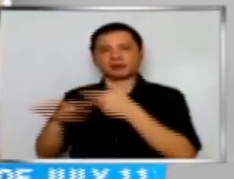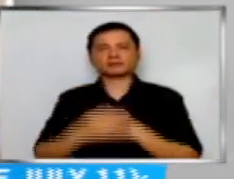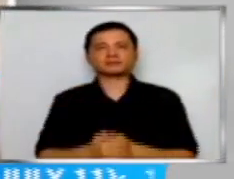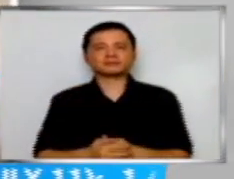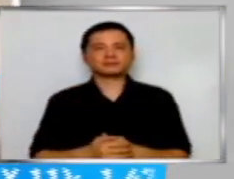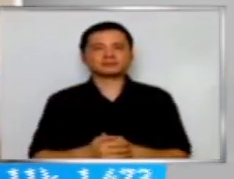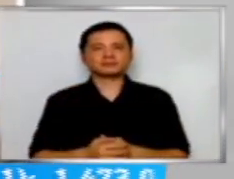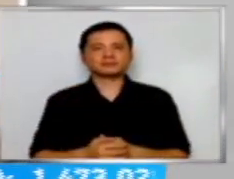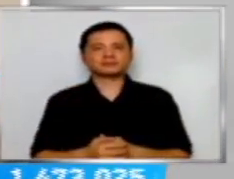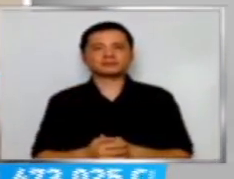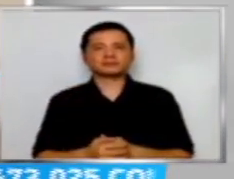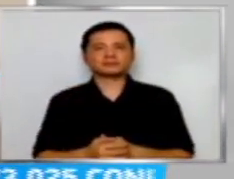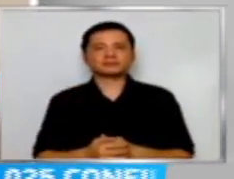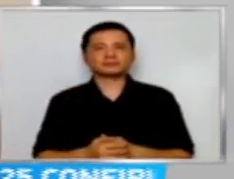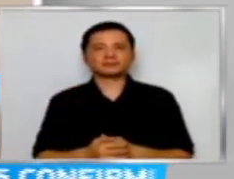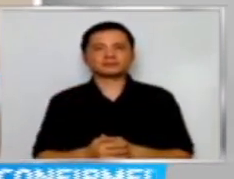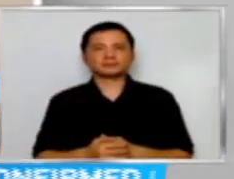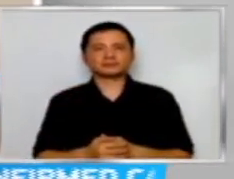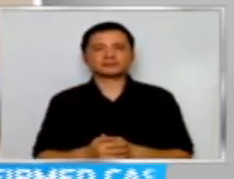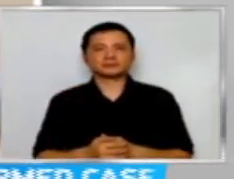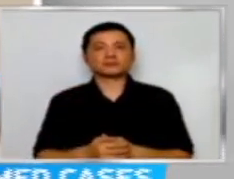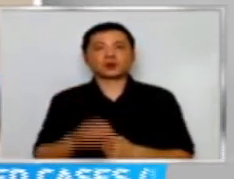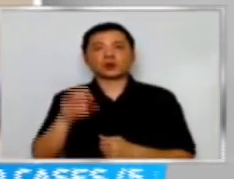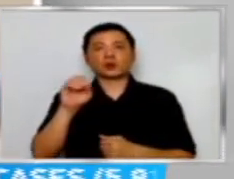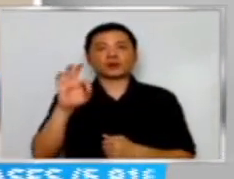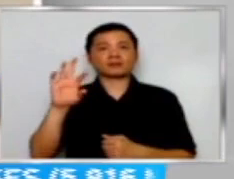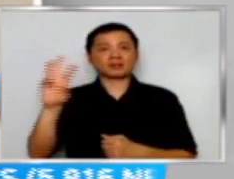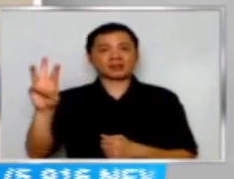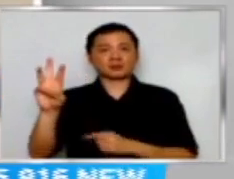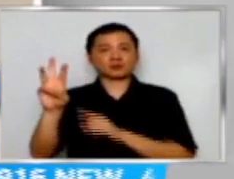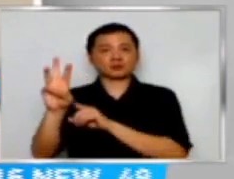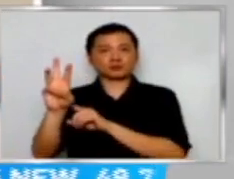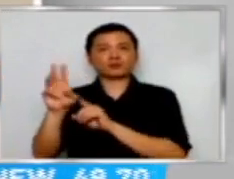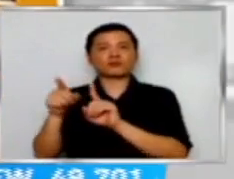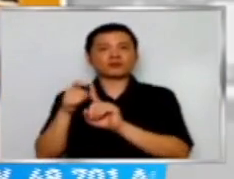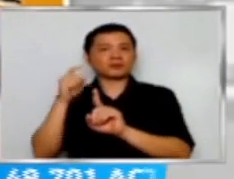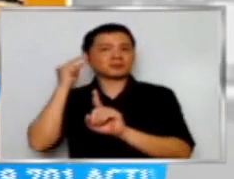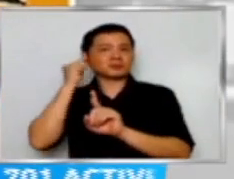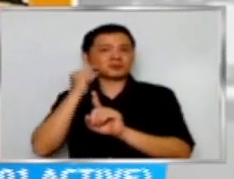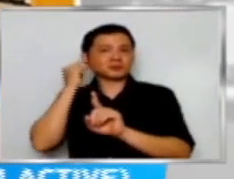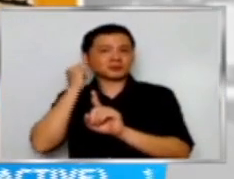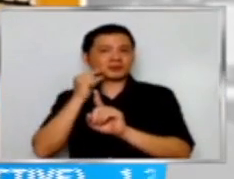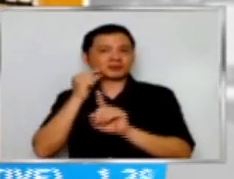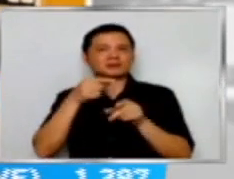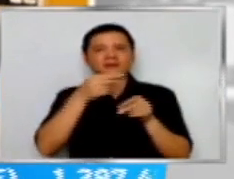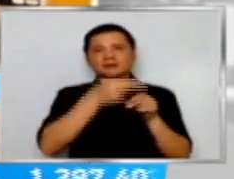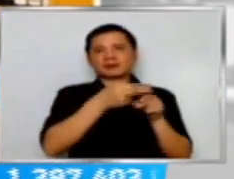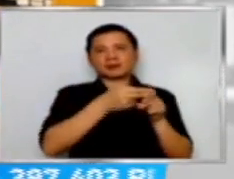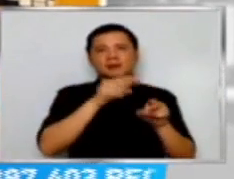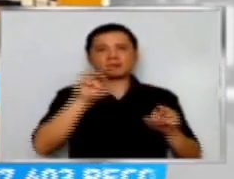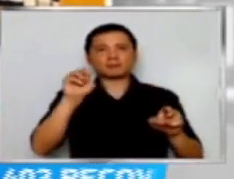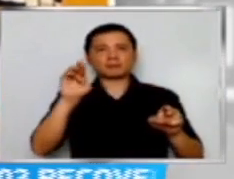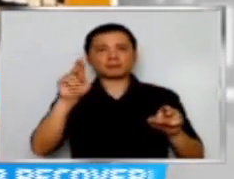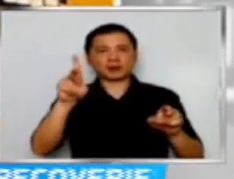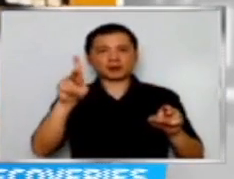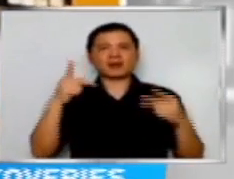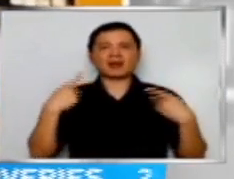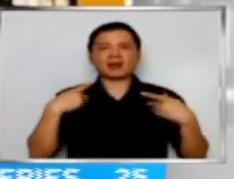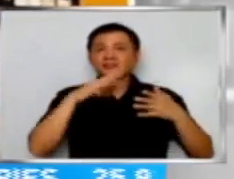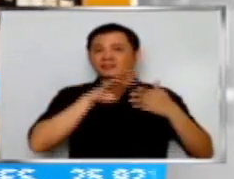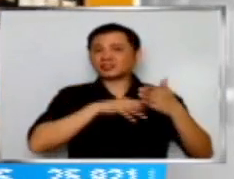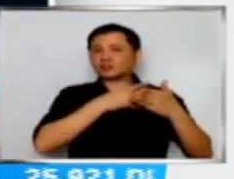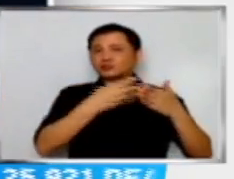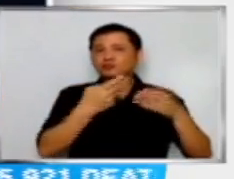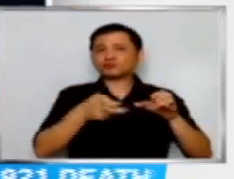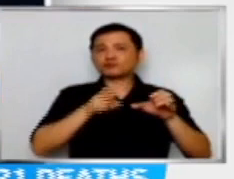Ito ang maleta ng overseas Filipino worker sa Dubai, UAE na si Mark Anthony Miranda. Nakaschedule sana siyang umuwi pabalik ng